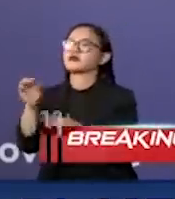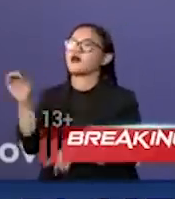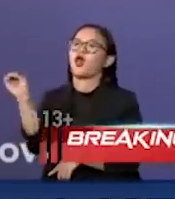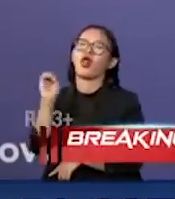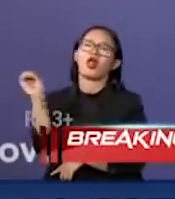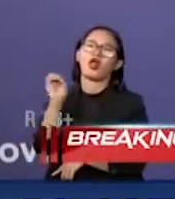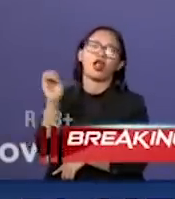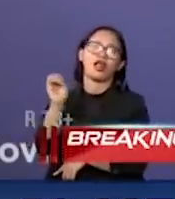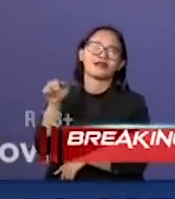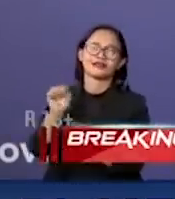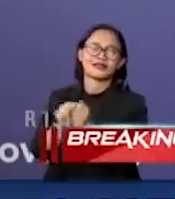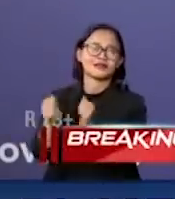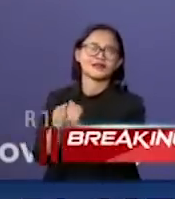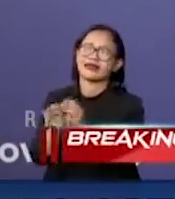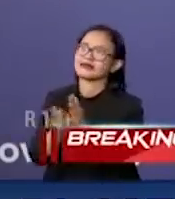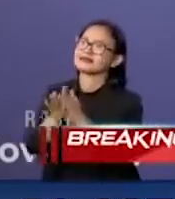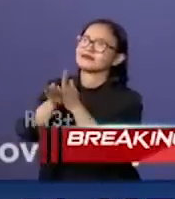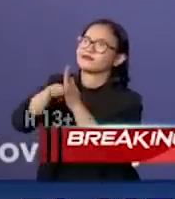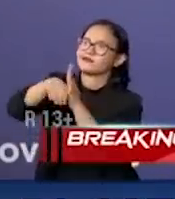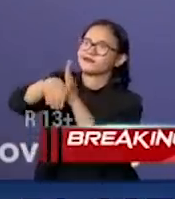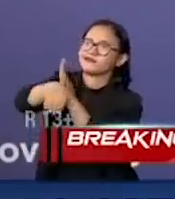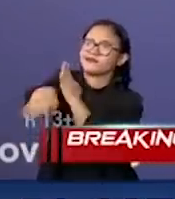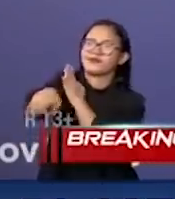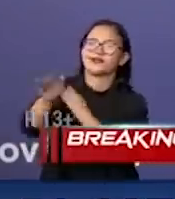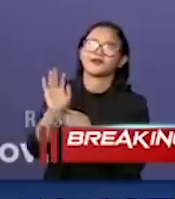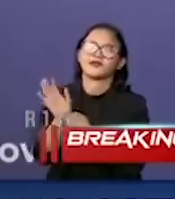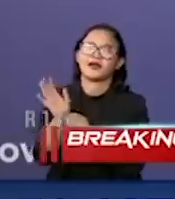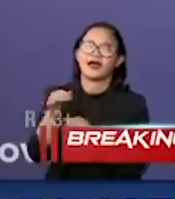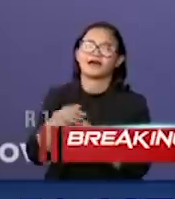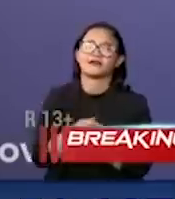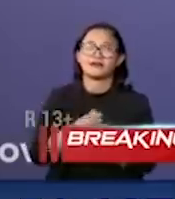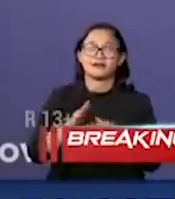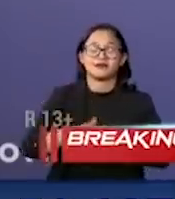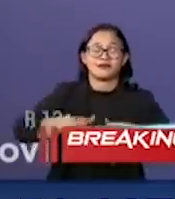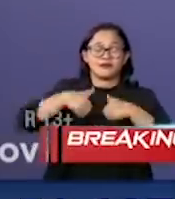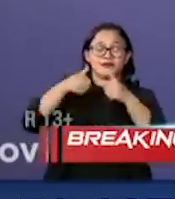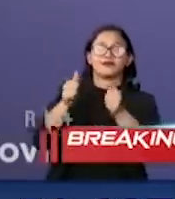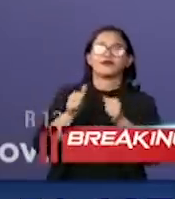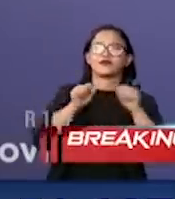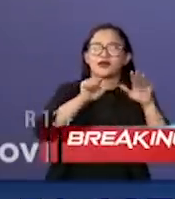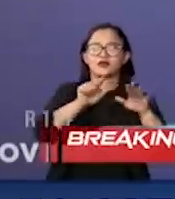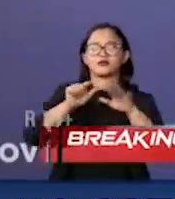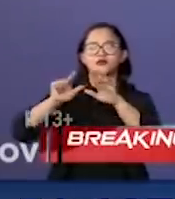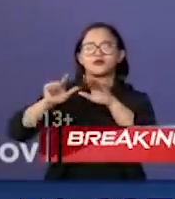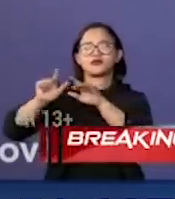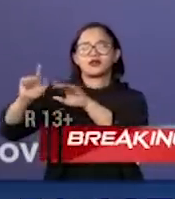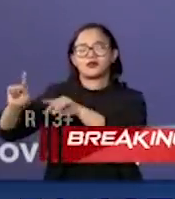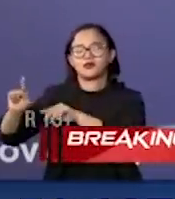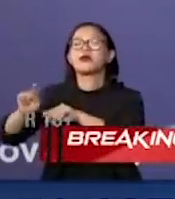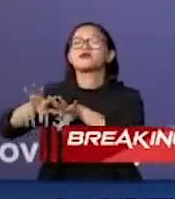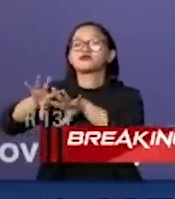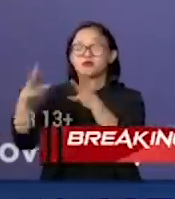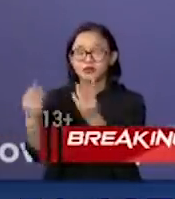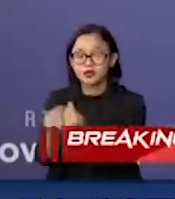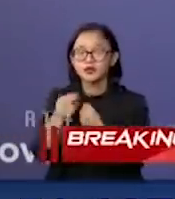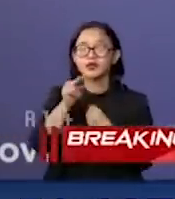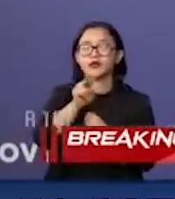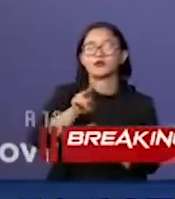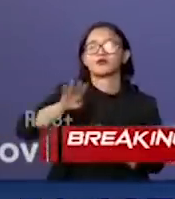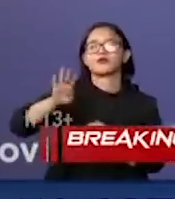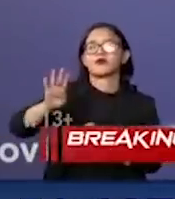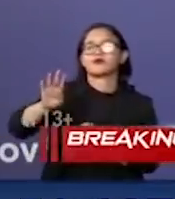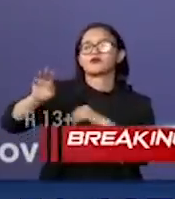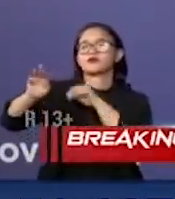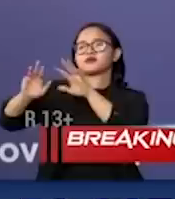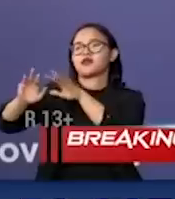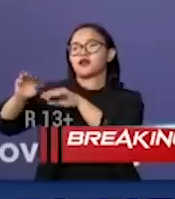nol jumlah kasus sembuh 791 sehingga totalnya adalah 20404